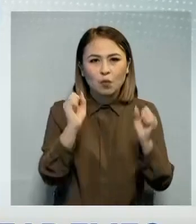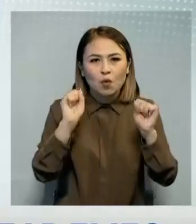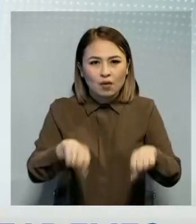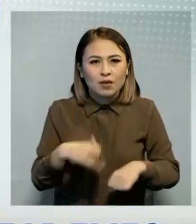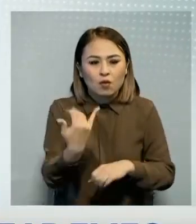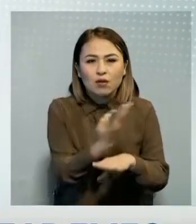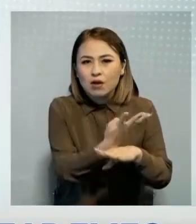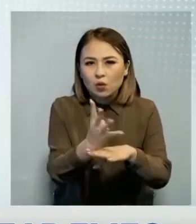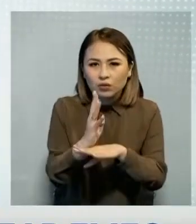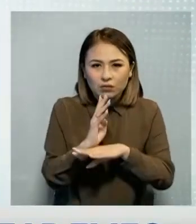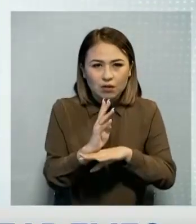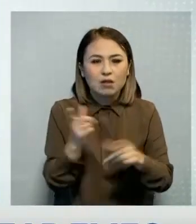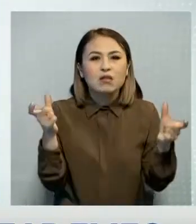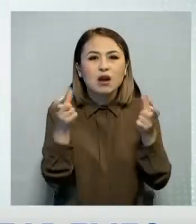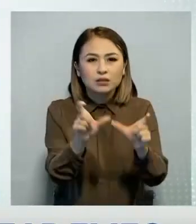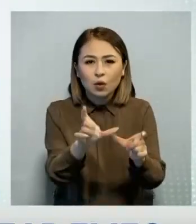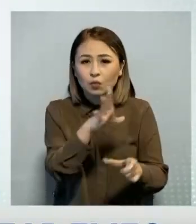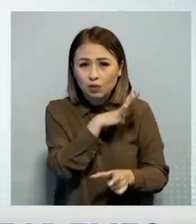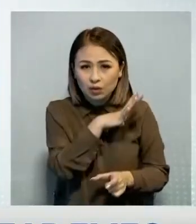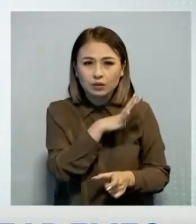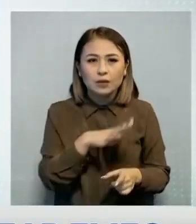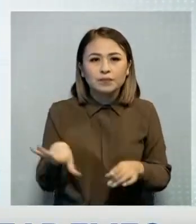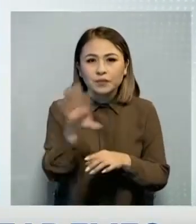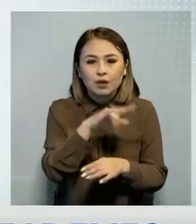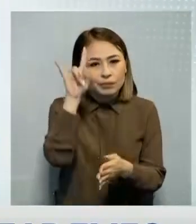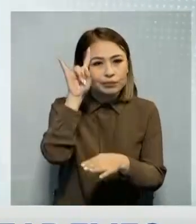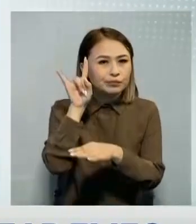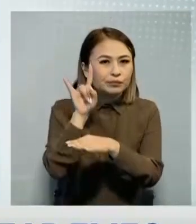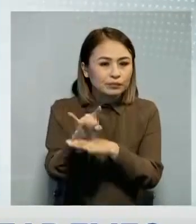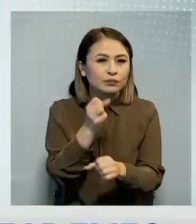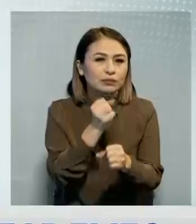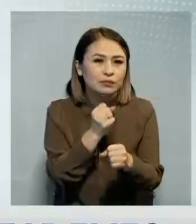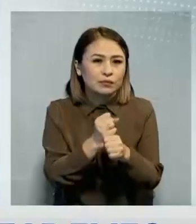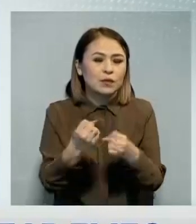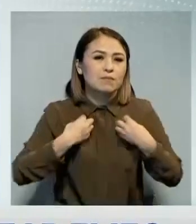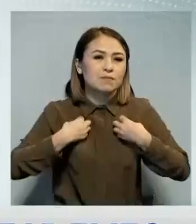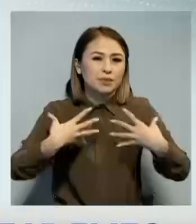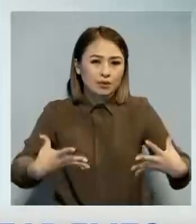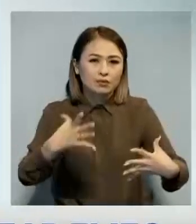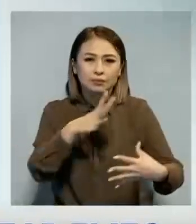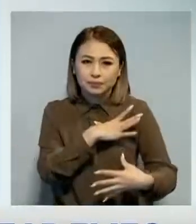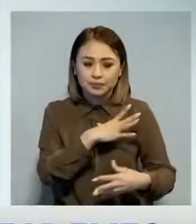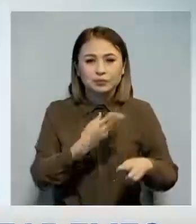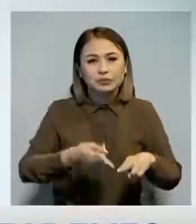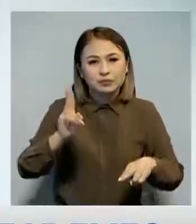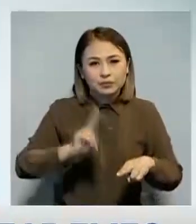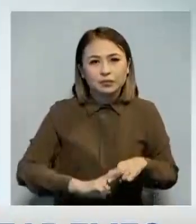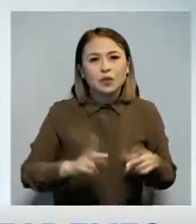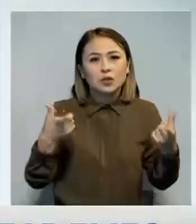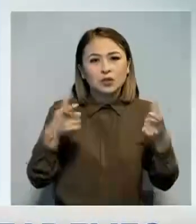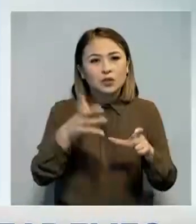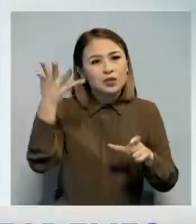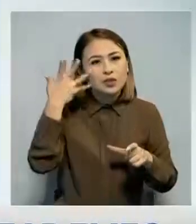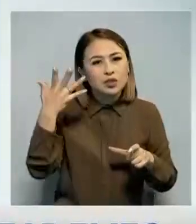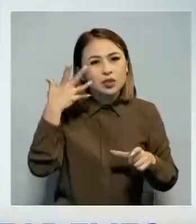болады. Алайда ол кезде корольдікте локдаун жарияланып, жаппай іс-шаралар өткізуге тыйым салынған еді. Бұған дейінде Борис